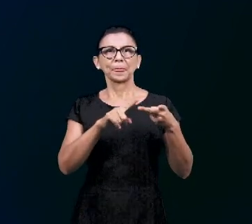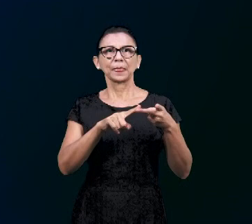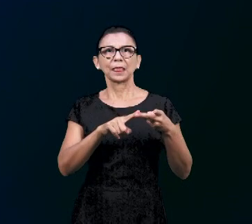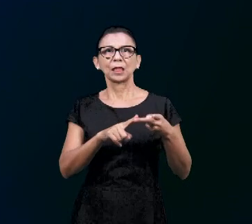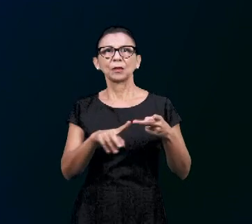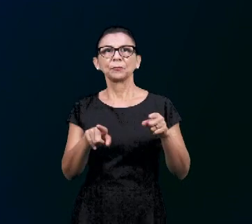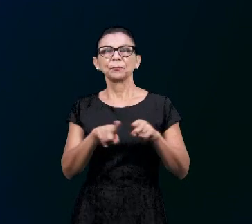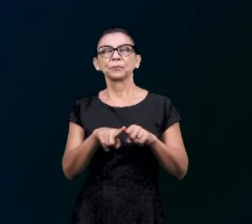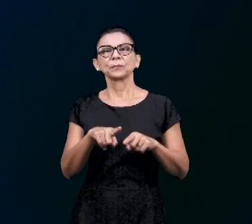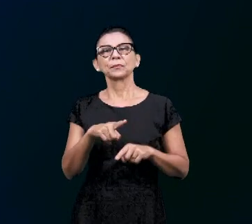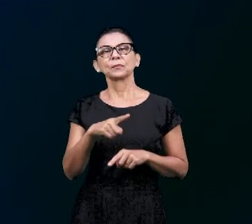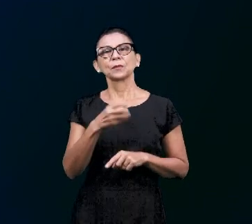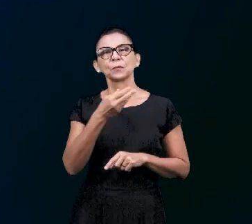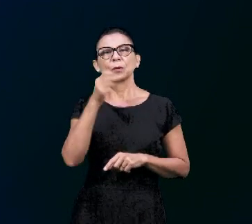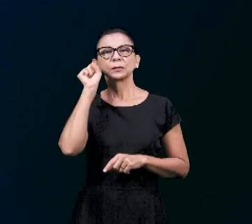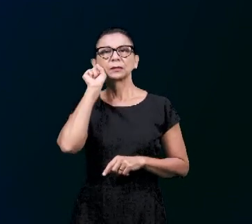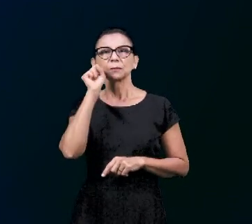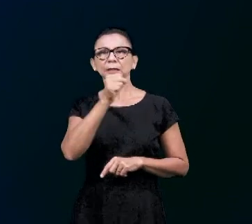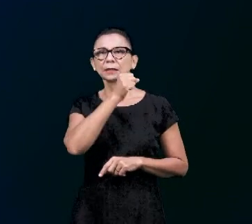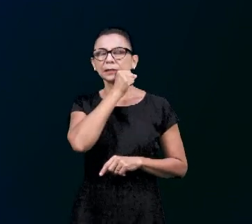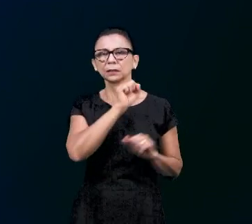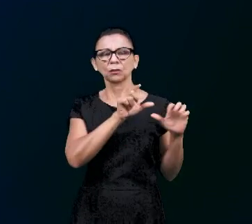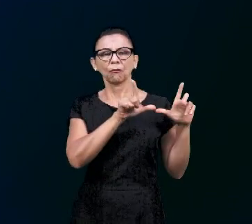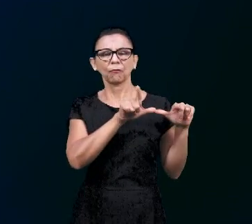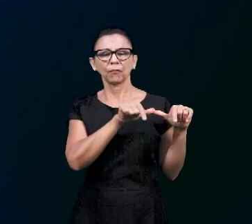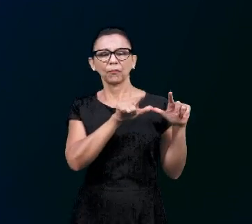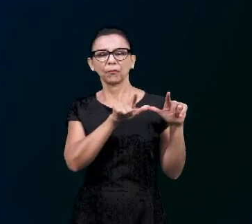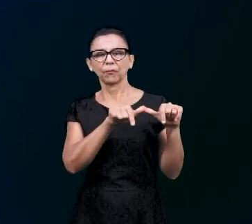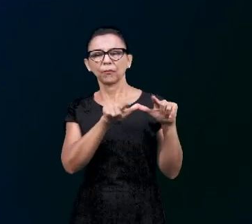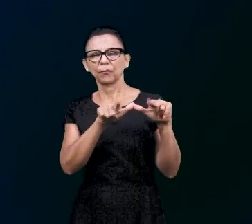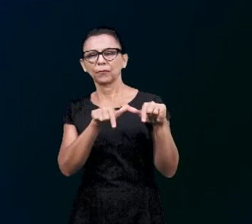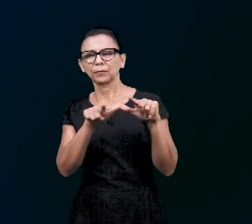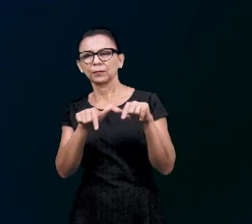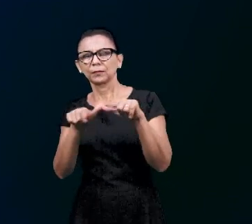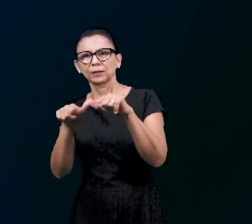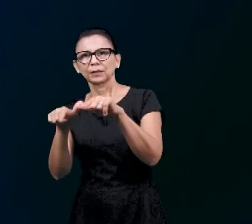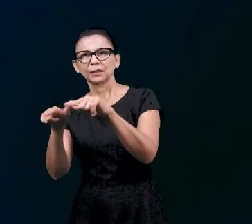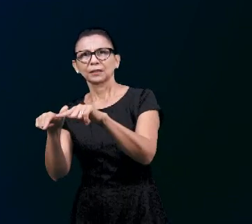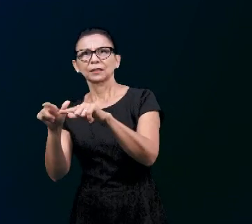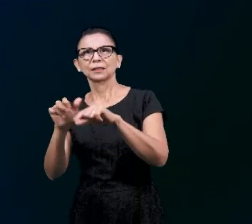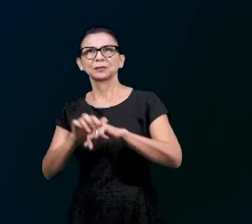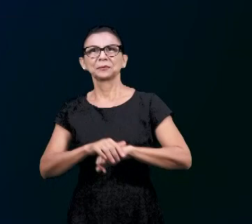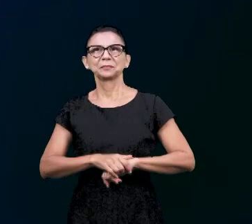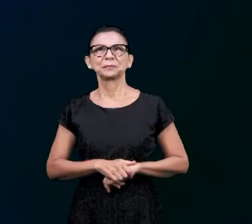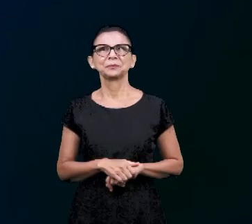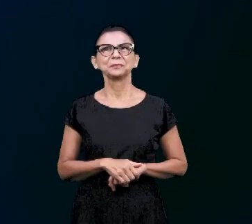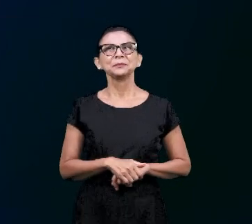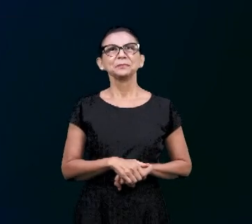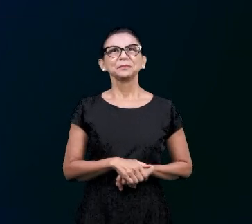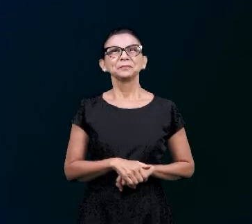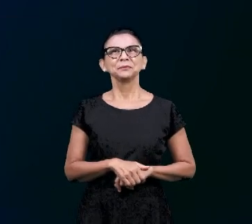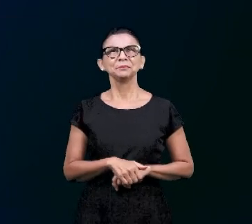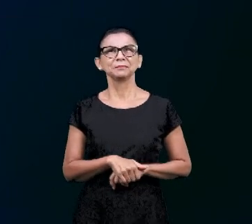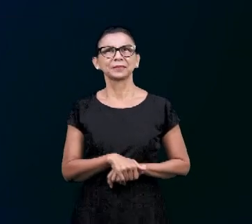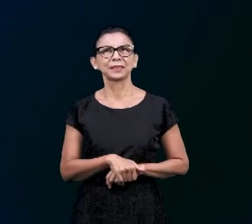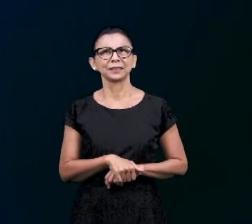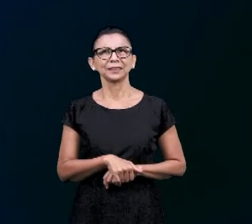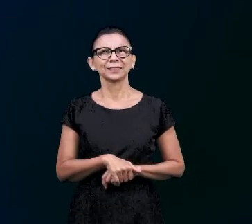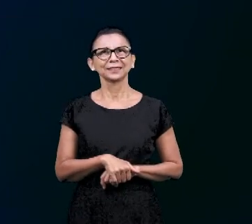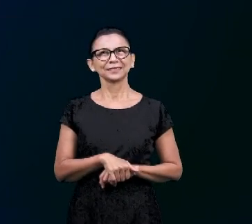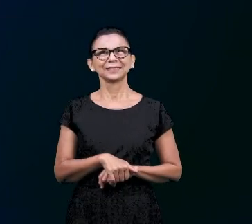samaritain qui allait de voyage est arrivé au pied de lui et en le